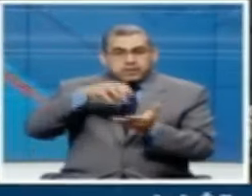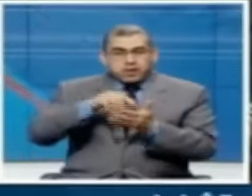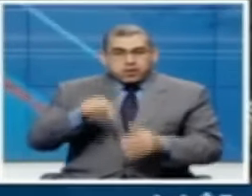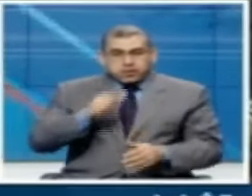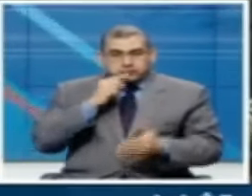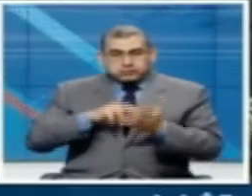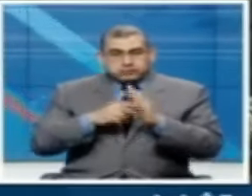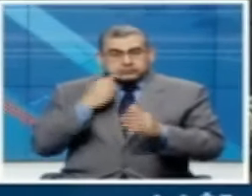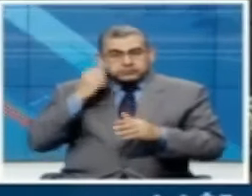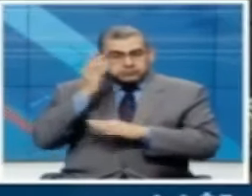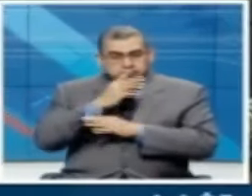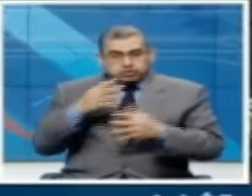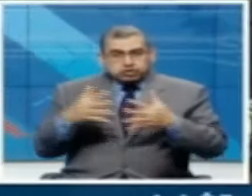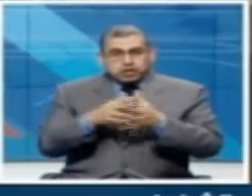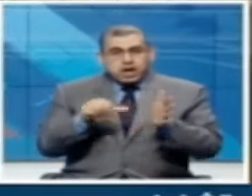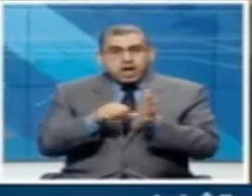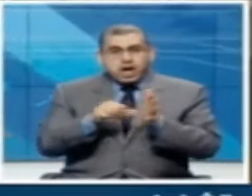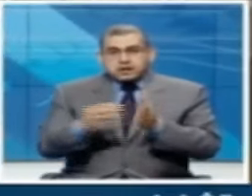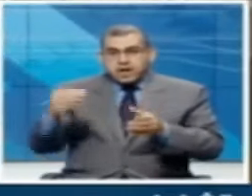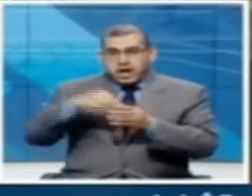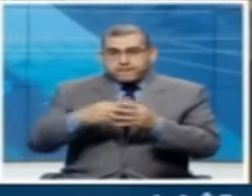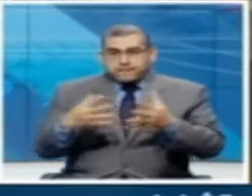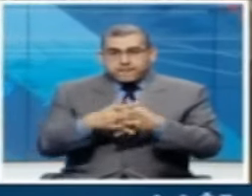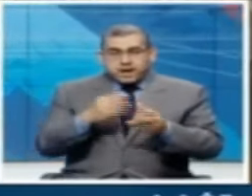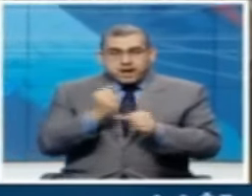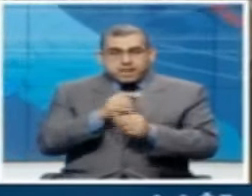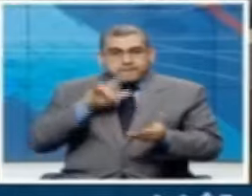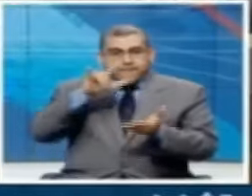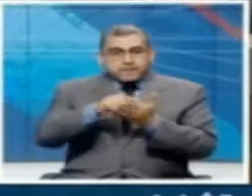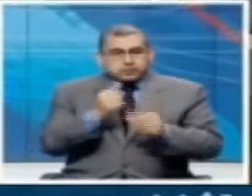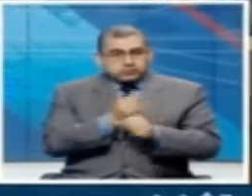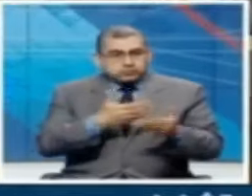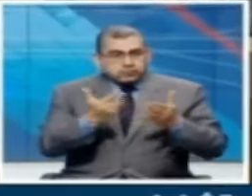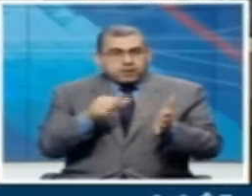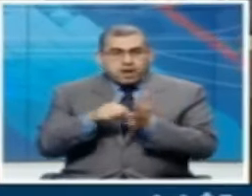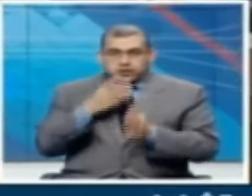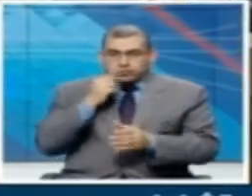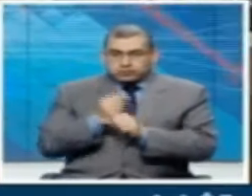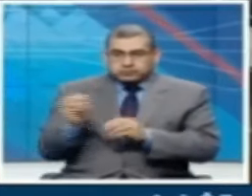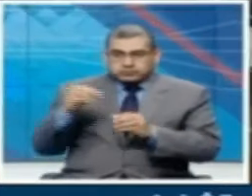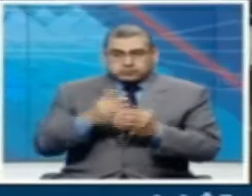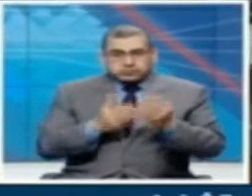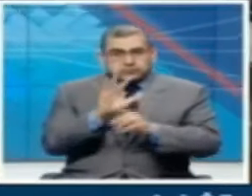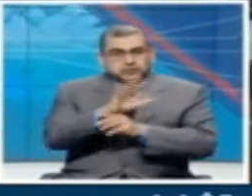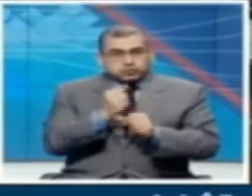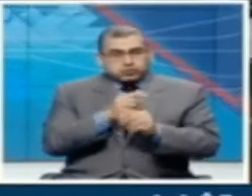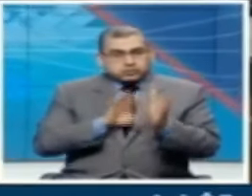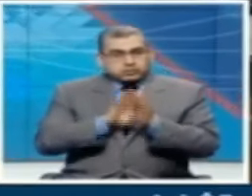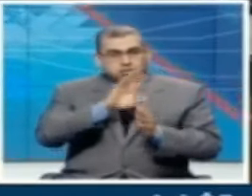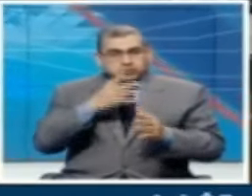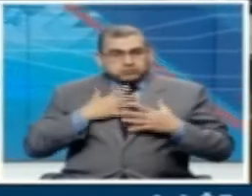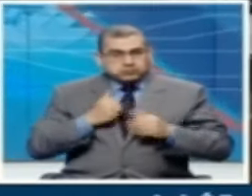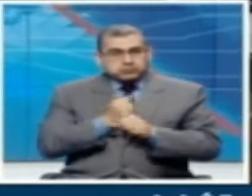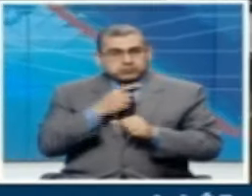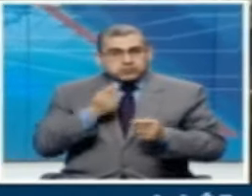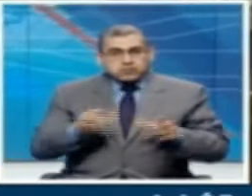خلال اشراك القطاع الخاص في اداره وتشغيل المطارات ما يسهم في لتحسين الخدمات المقدمه للركاب وزياده